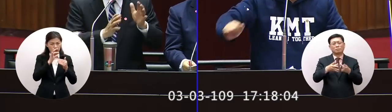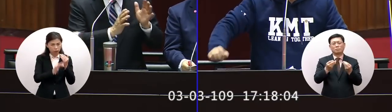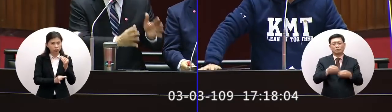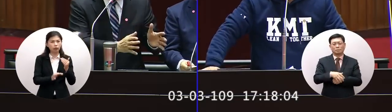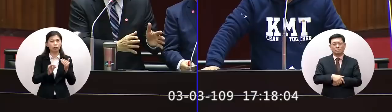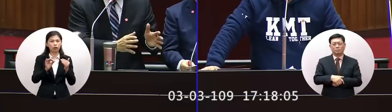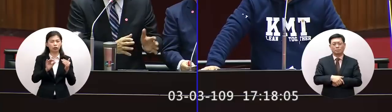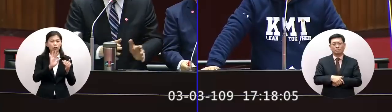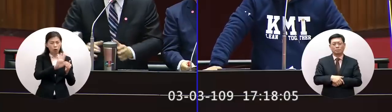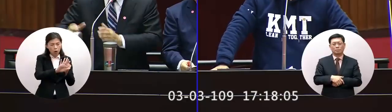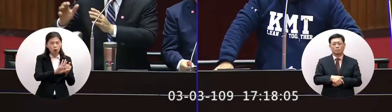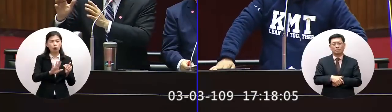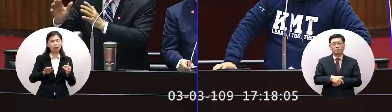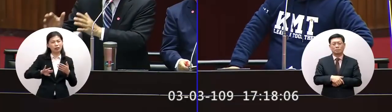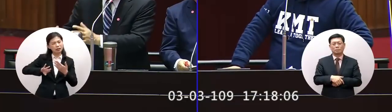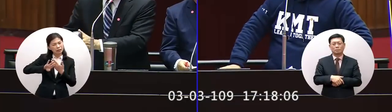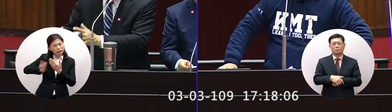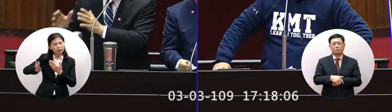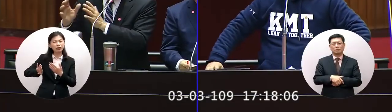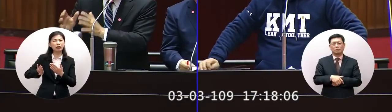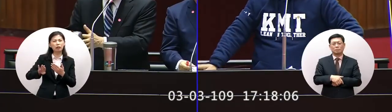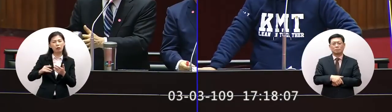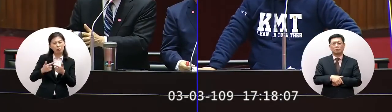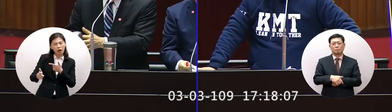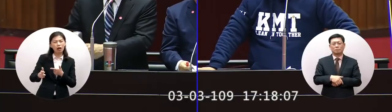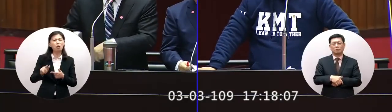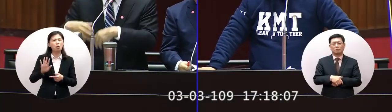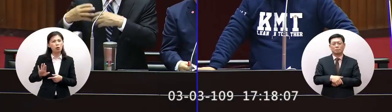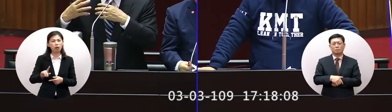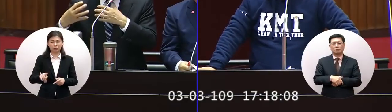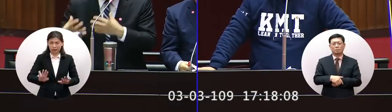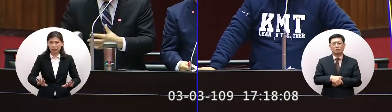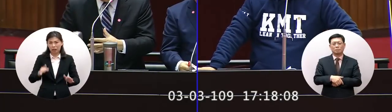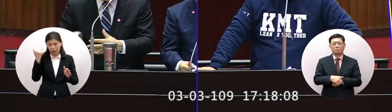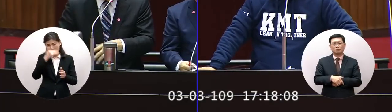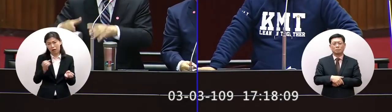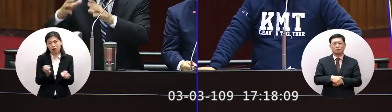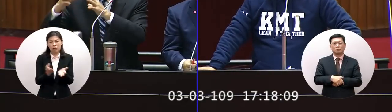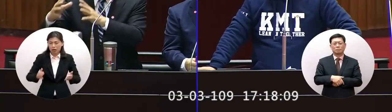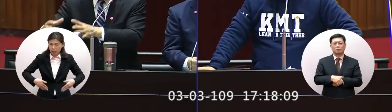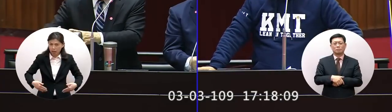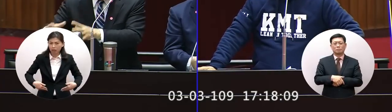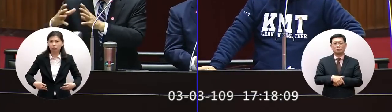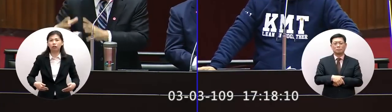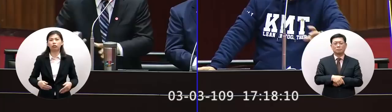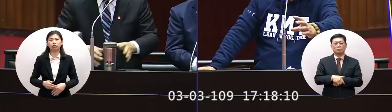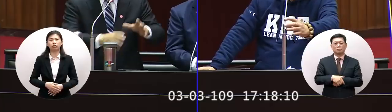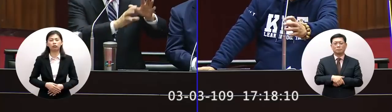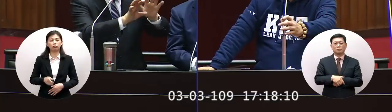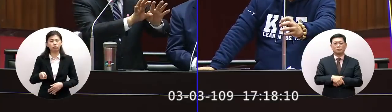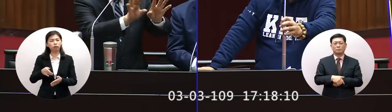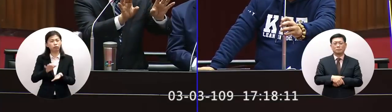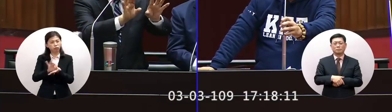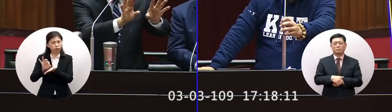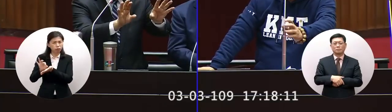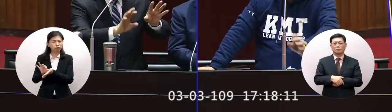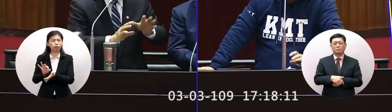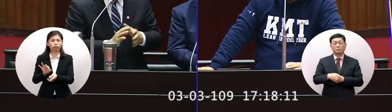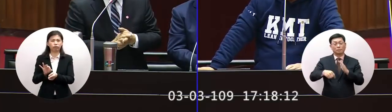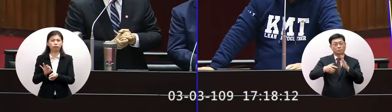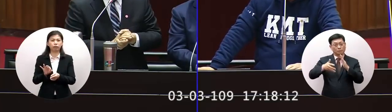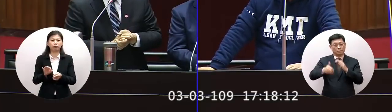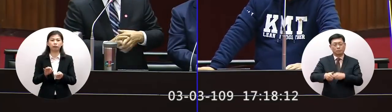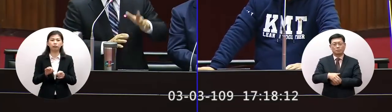则就有例外嘛吼。啊，这都因为紧急，所以咱要做的代志，这物件啊，咱 已